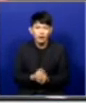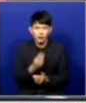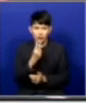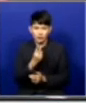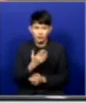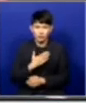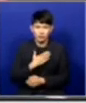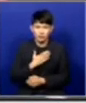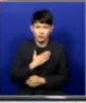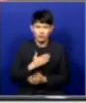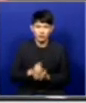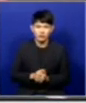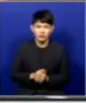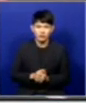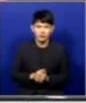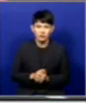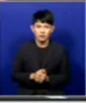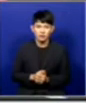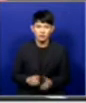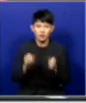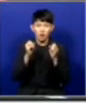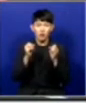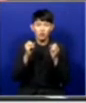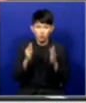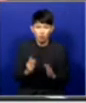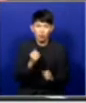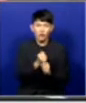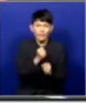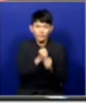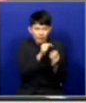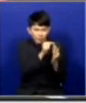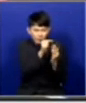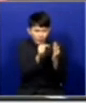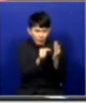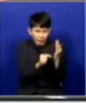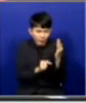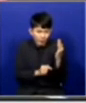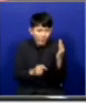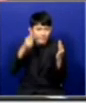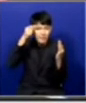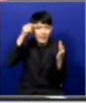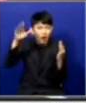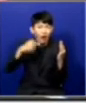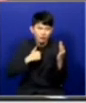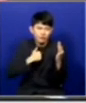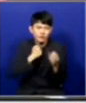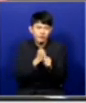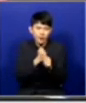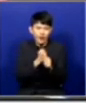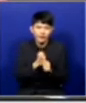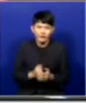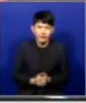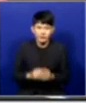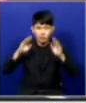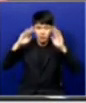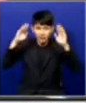ของครูชายขอบครูบ้านนอกนี่แหละค่ะว่าเมื่อปัจ